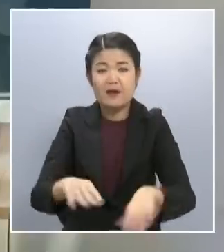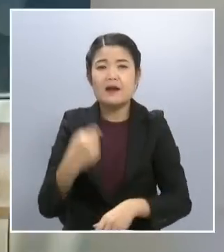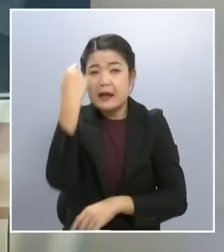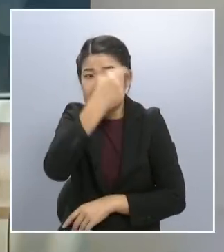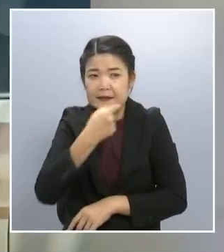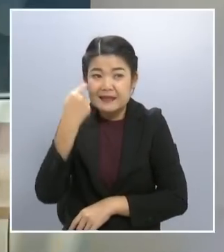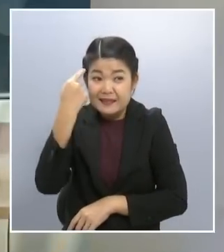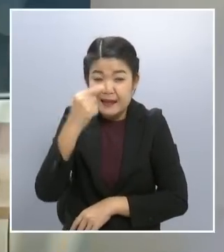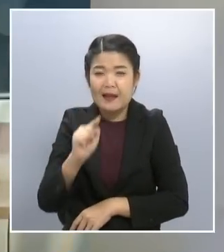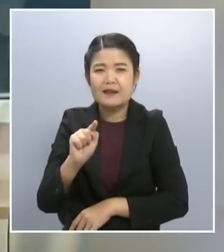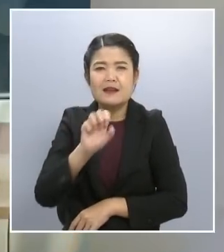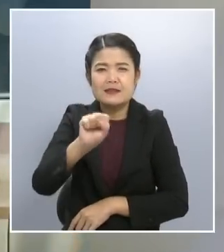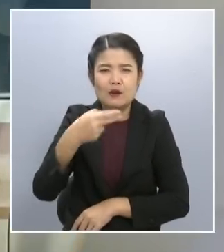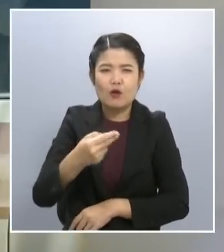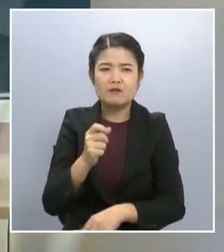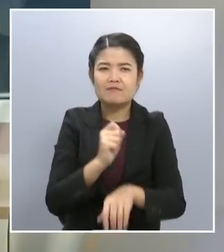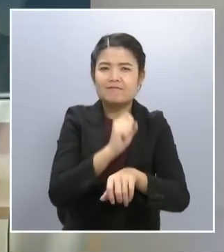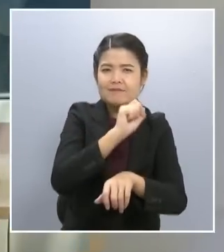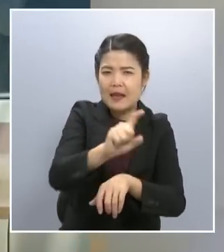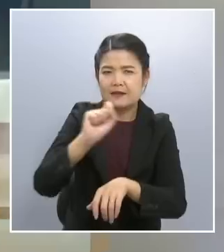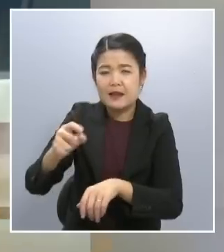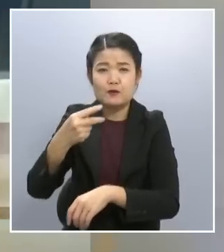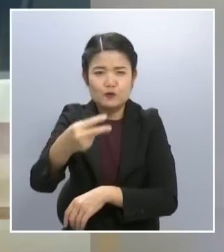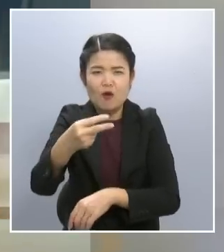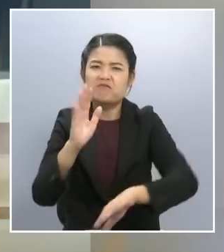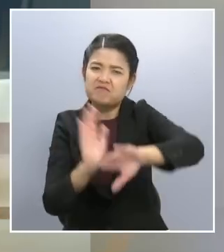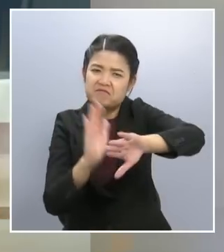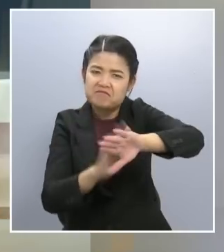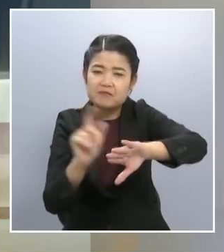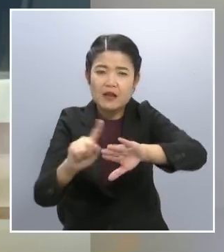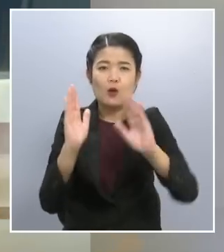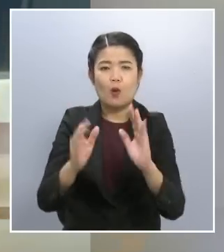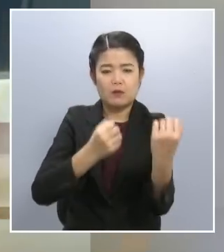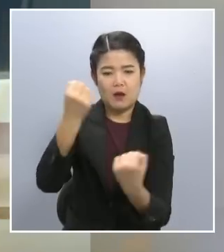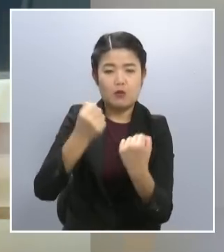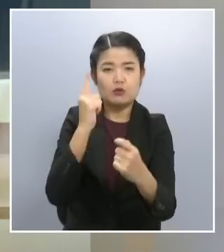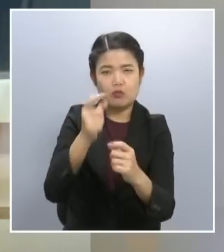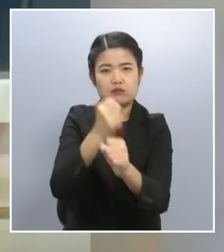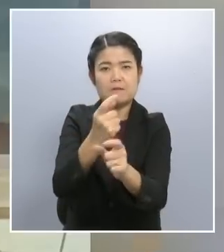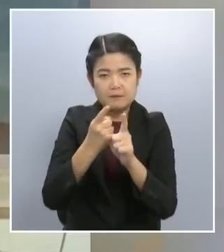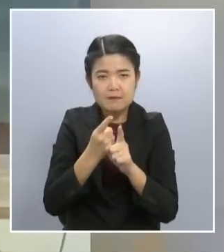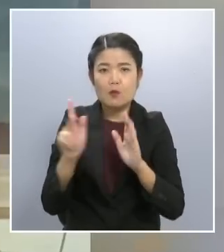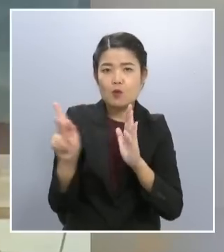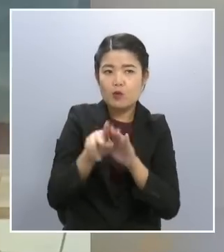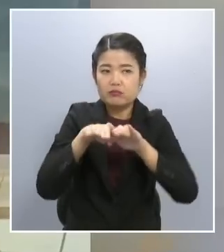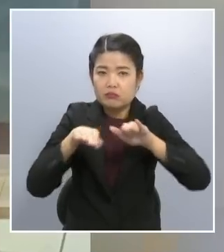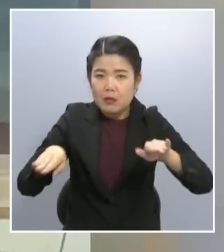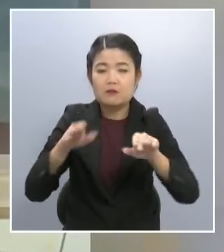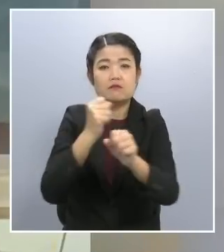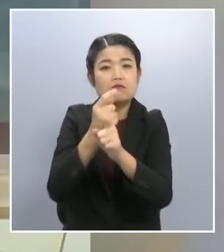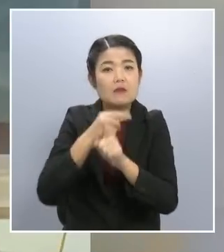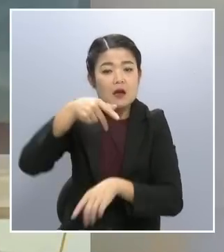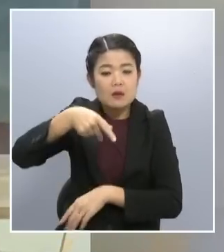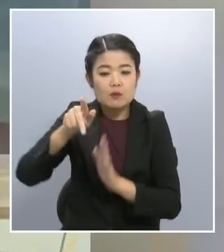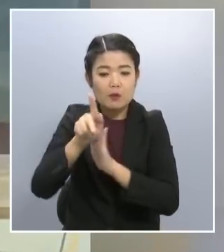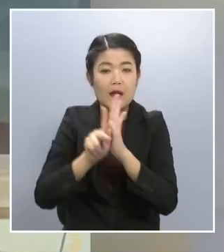สัมปทานทั้ง 2รายแจ้งและกวดขันพนักงานขับรถให้ปฏิบัติตามเงื่อนไขและให้ปฏิบัติตามพ.ร.บการขนส่งทางบก